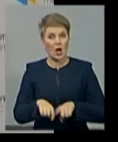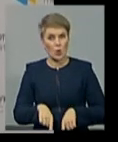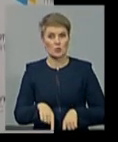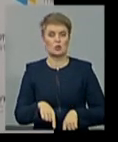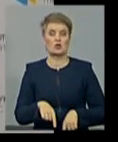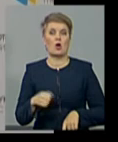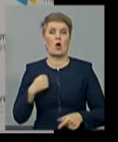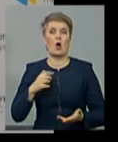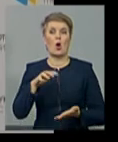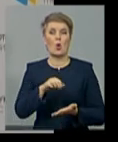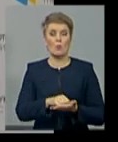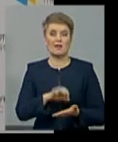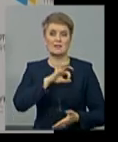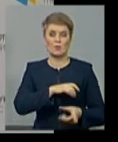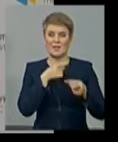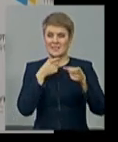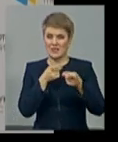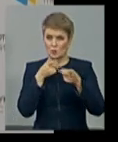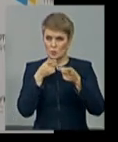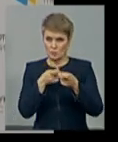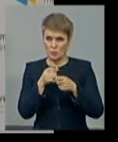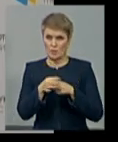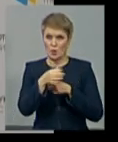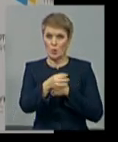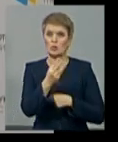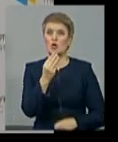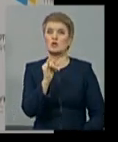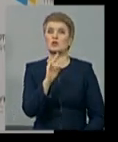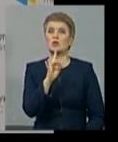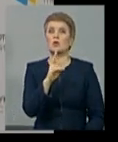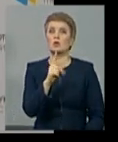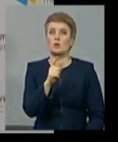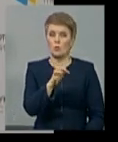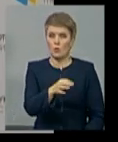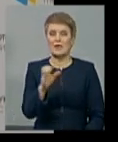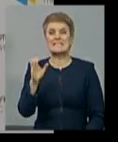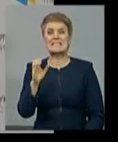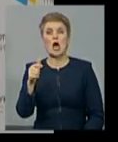застосували легкострілецьку зброю на околицях Широкіного та Старогнатівки.